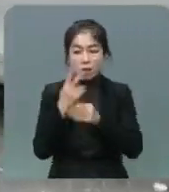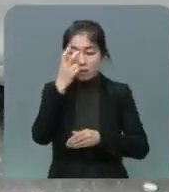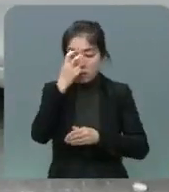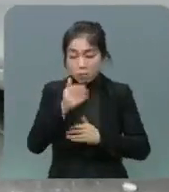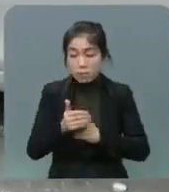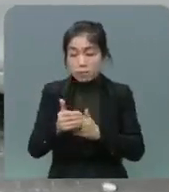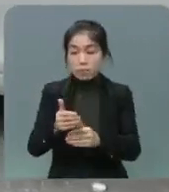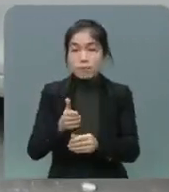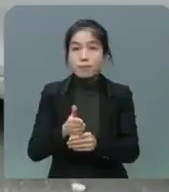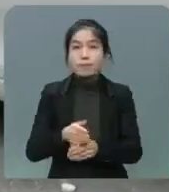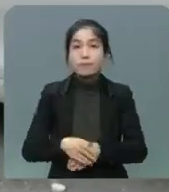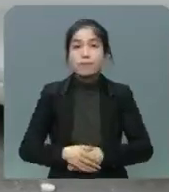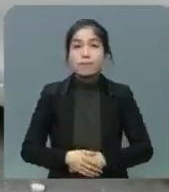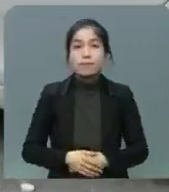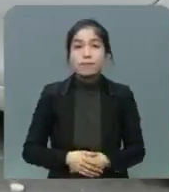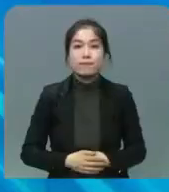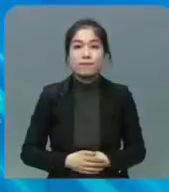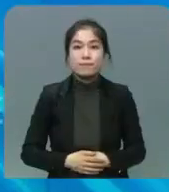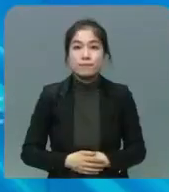있습니다